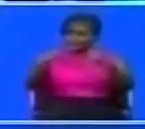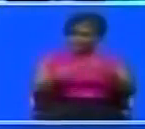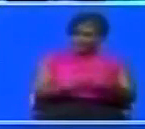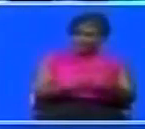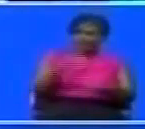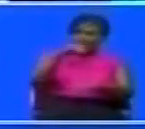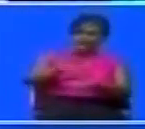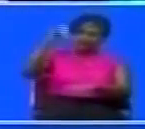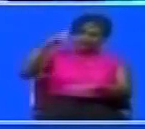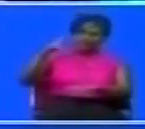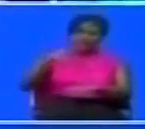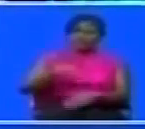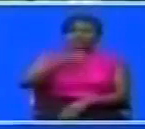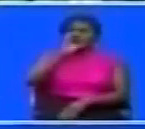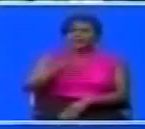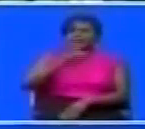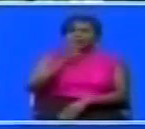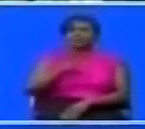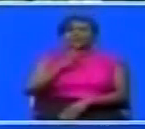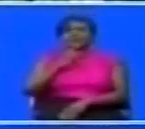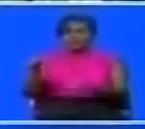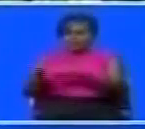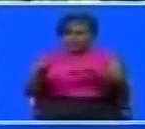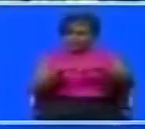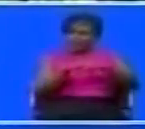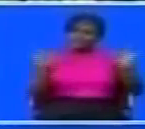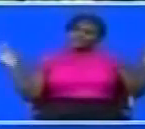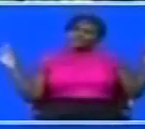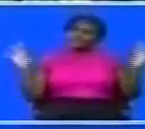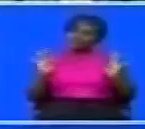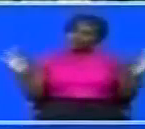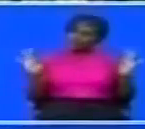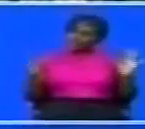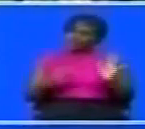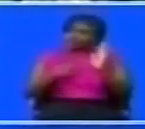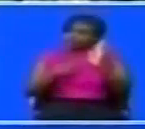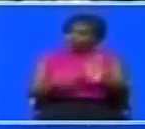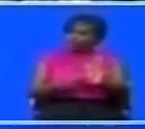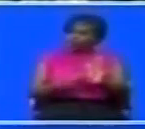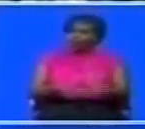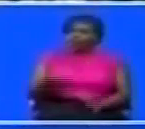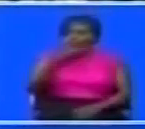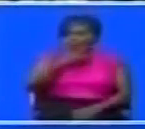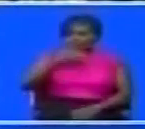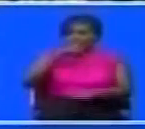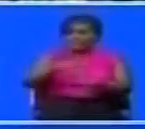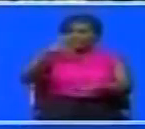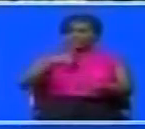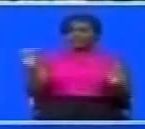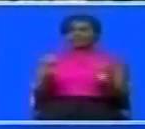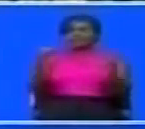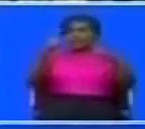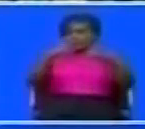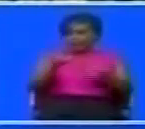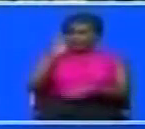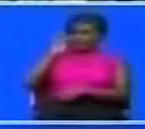wanasemekana kuathirika na kunywa maji haya. Watu wa pipeline walitushangaza kwa maana walituonyesha ya kwamba ati hiyo mafuta haina madhara kwetu,